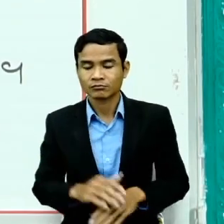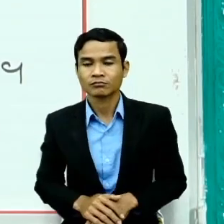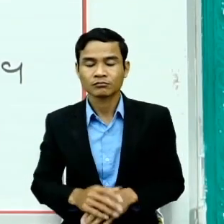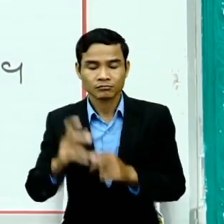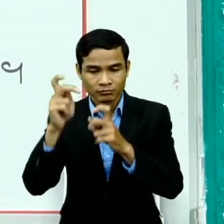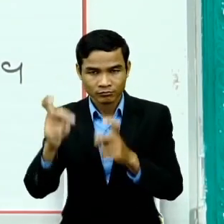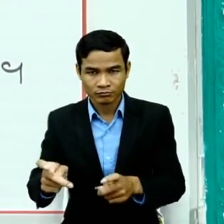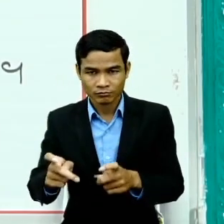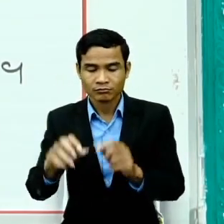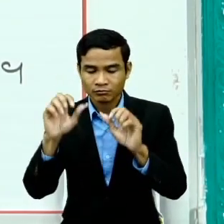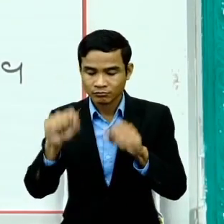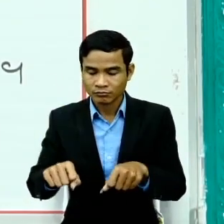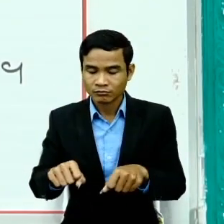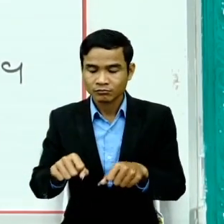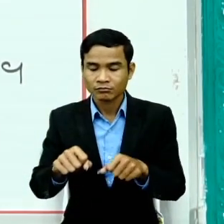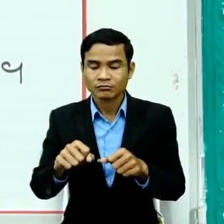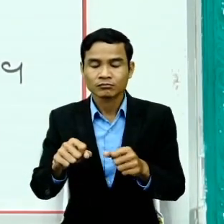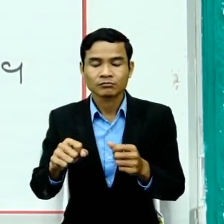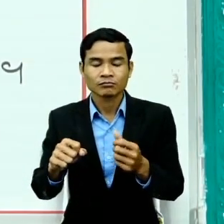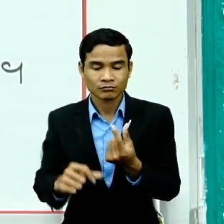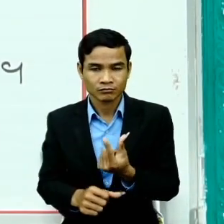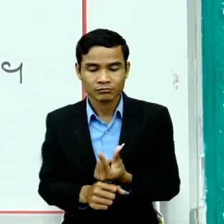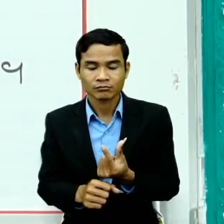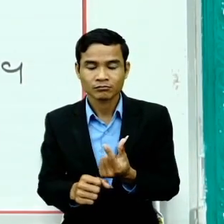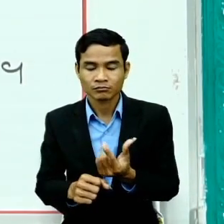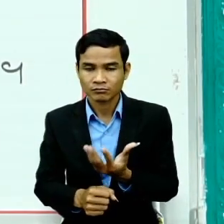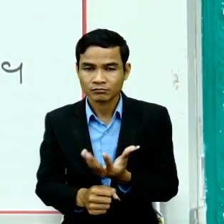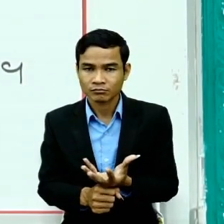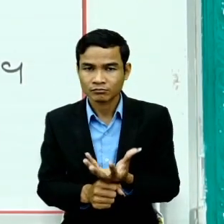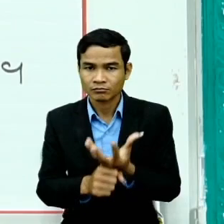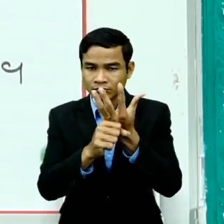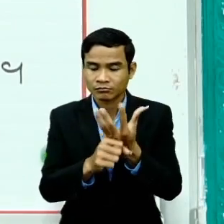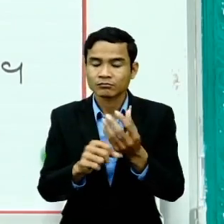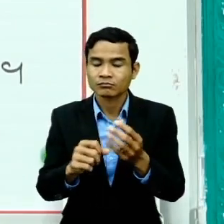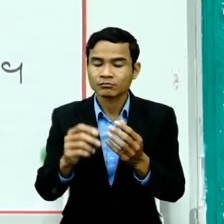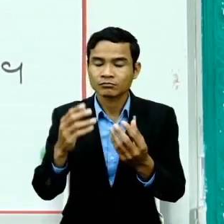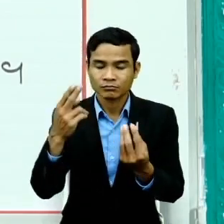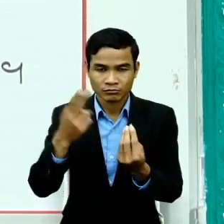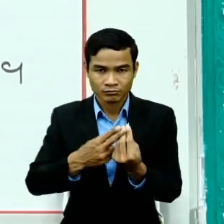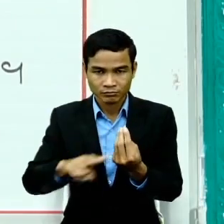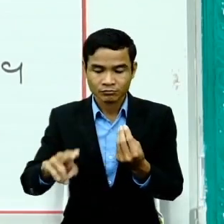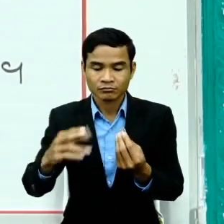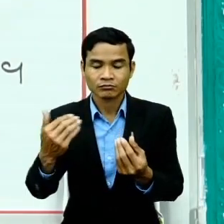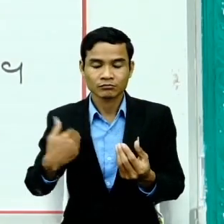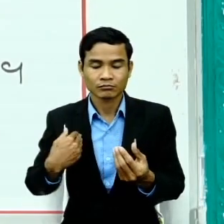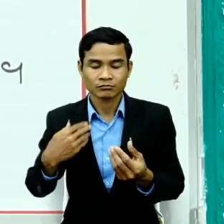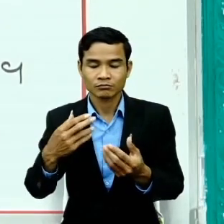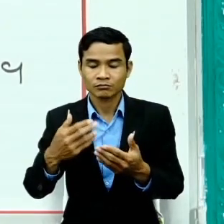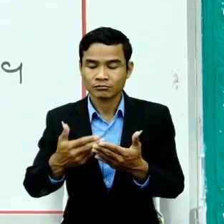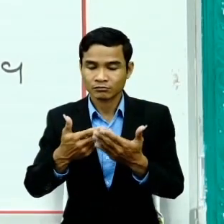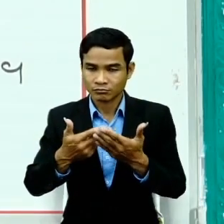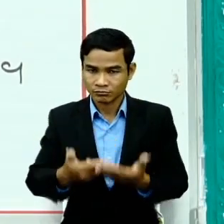quát ai lơ tầm có ba mặt cá đài miên tùng ngôn ngôn